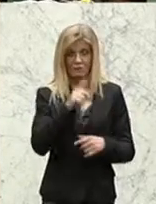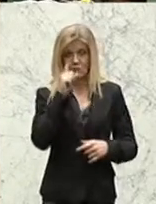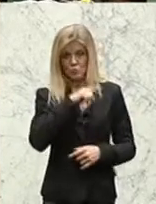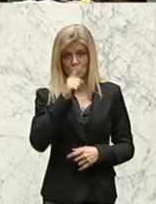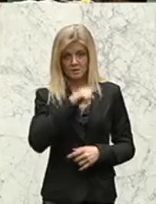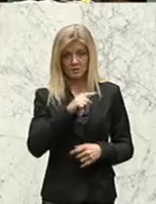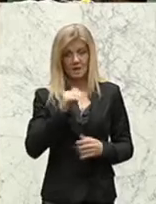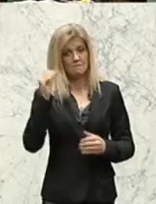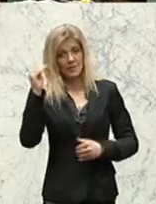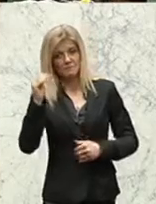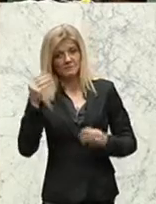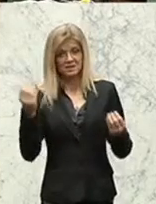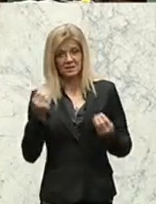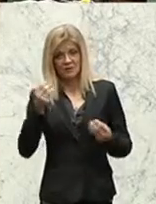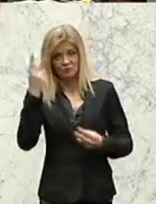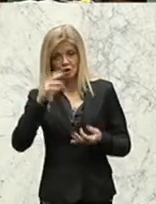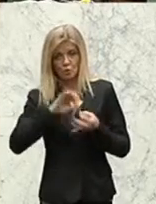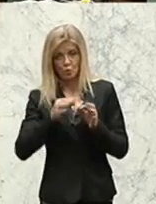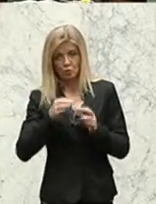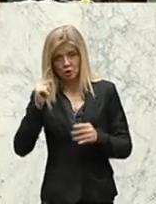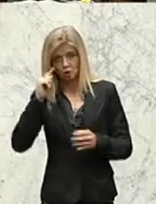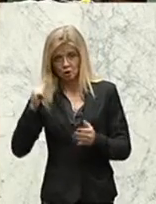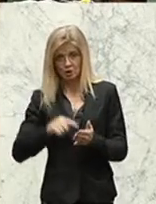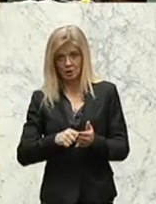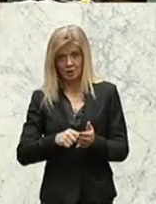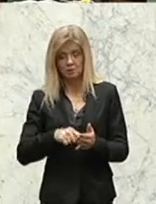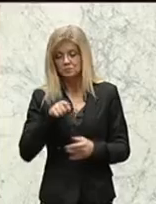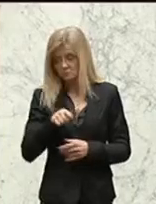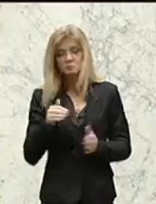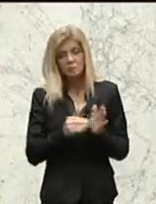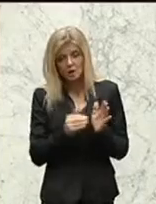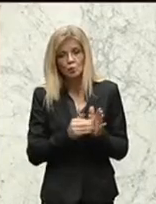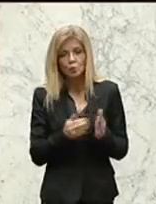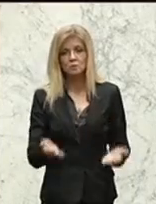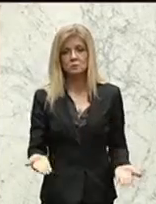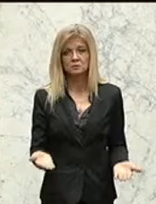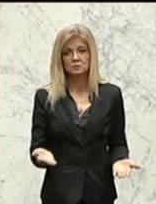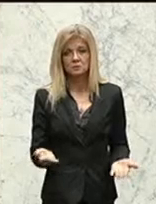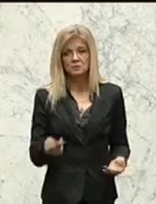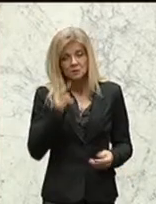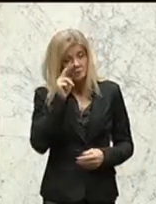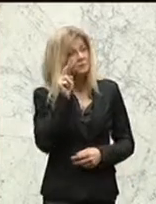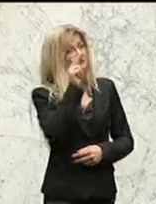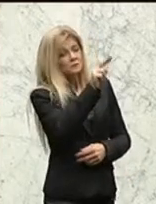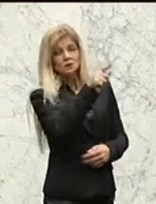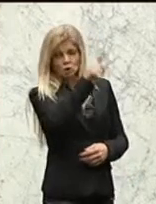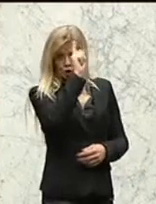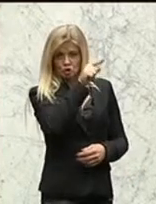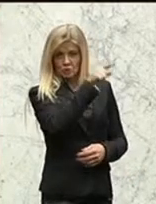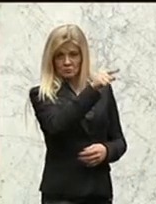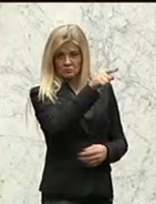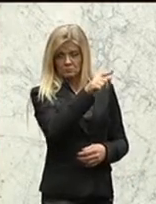auf Beamte, Sachverständige und Zeugen. Und das ist mehr als überfällig. Wir sehen in Deutschland, dass dort immer mehr